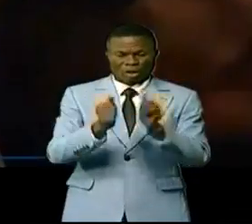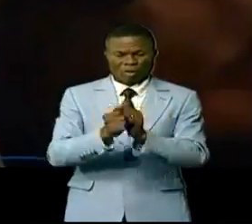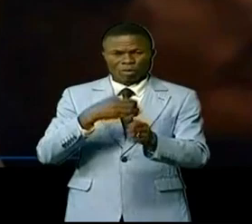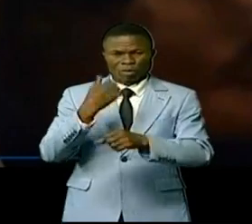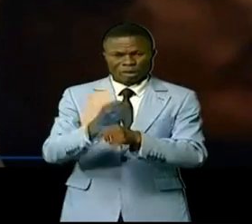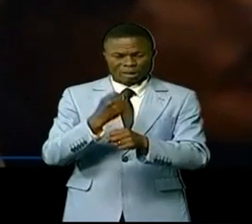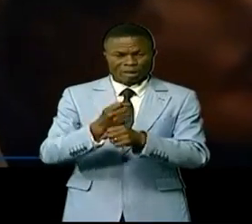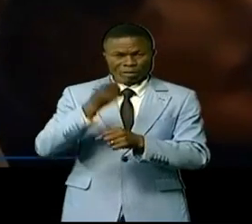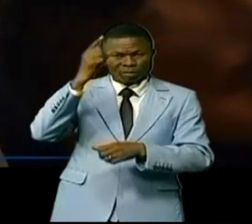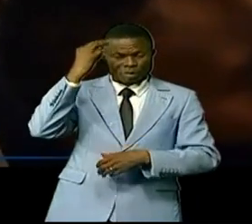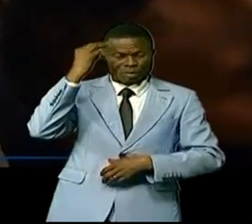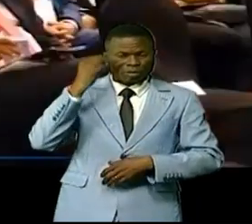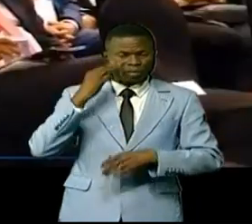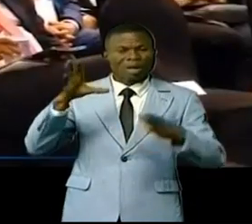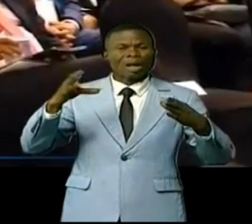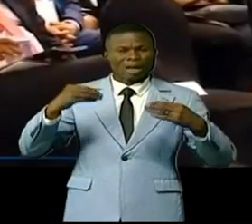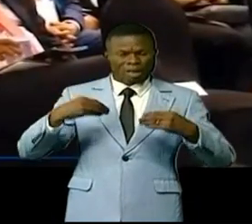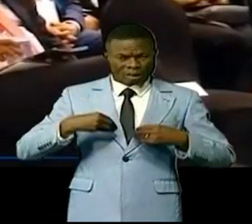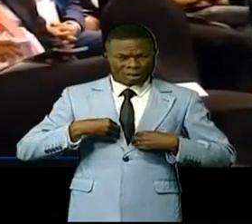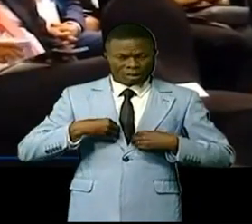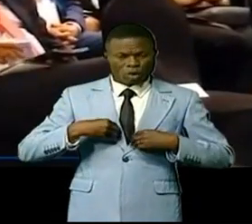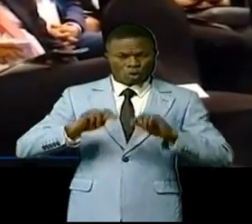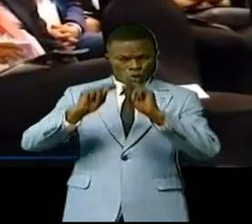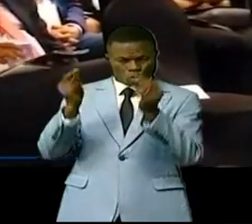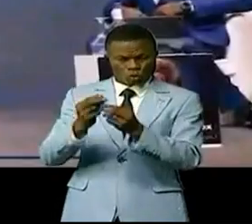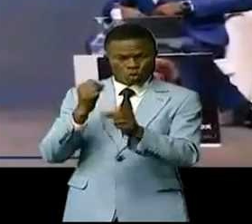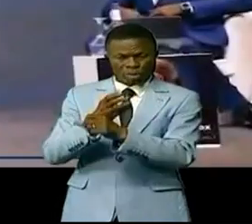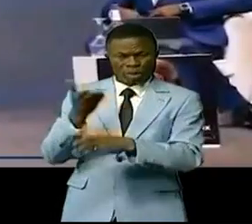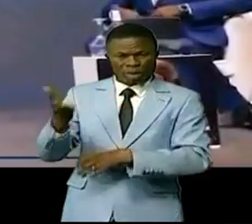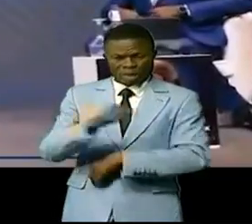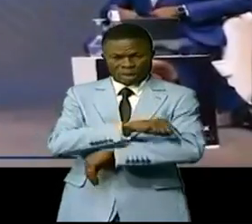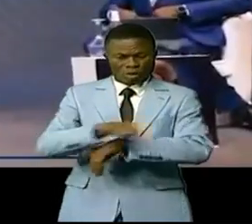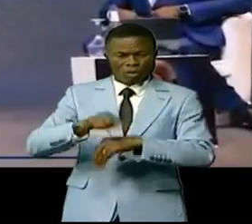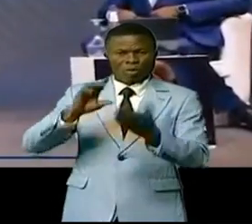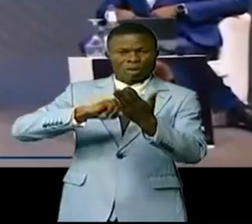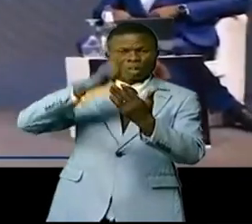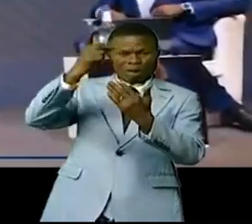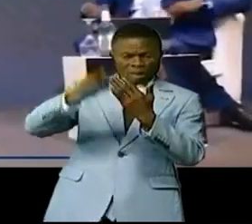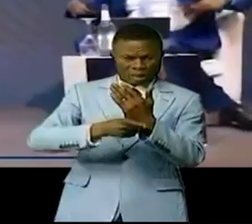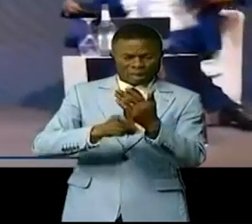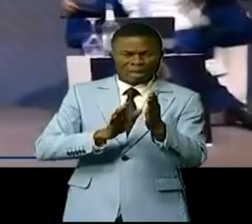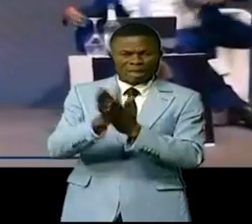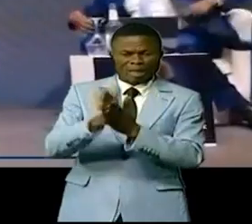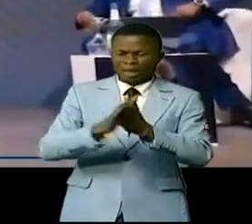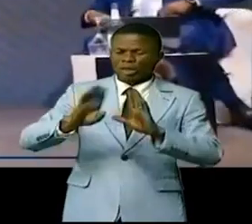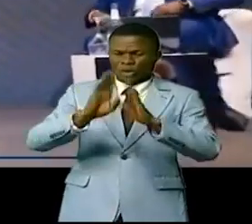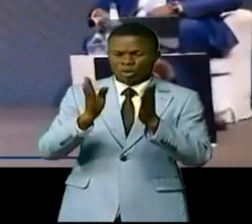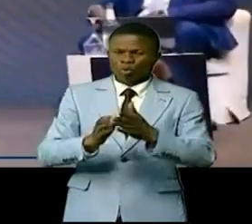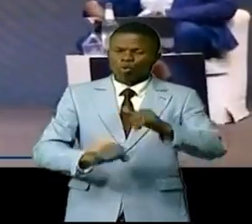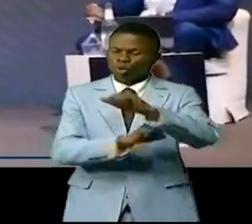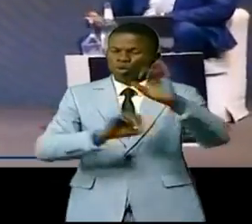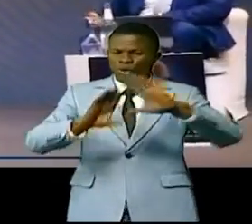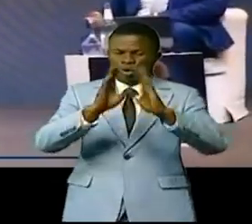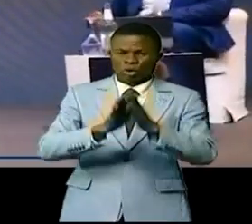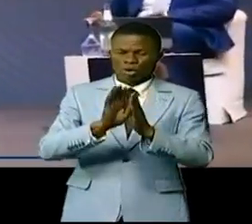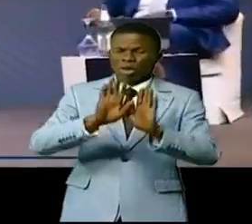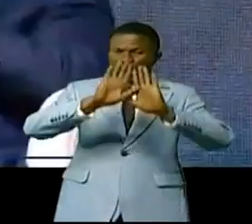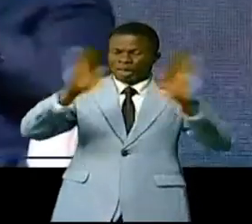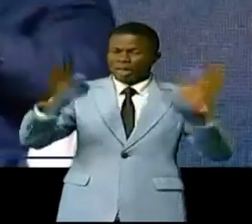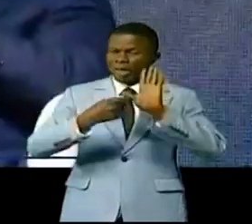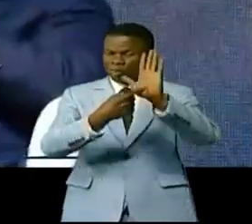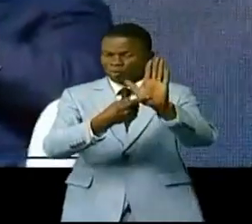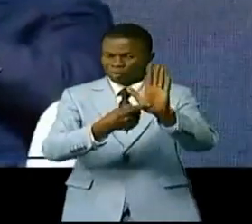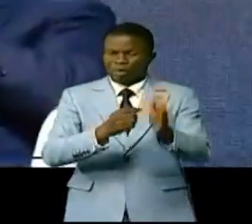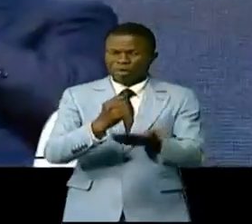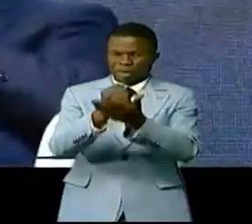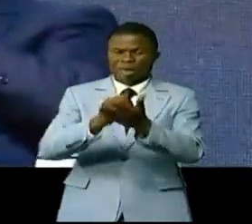le Premier ministre a affirmé qu'un cadre a été créé au ministère du Plan qui chapeaute le tout et un tableau a été mis en place pour